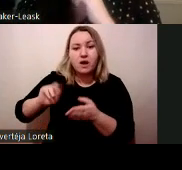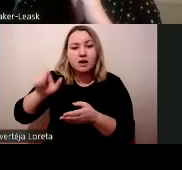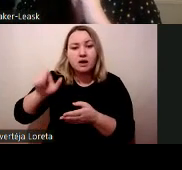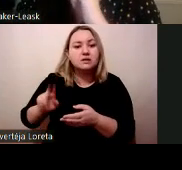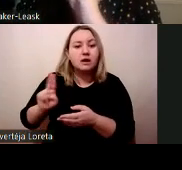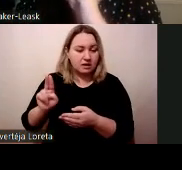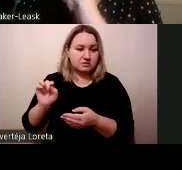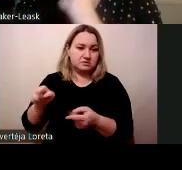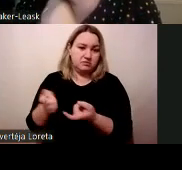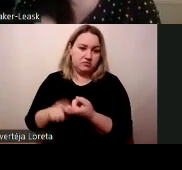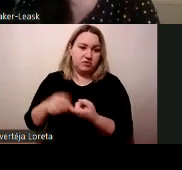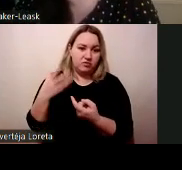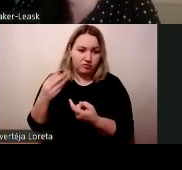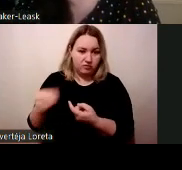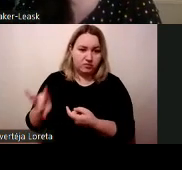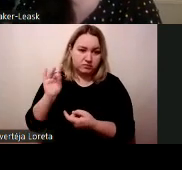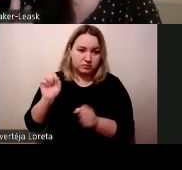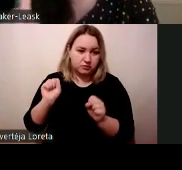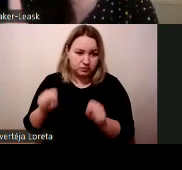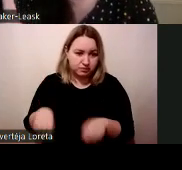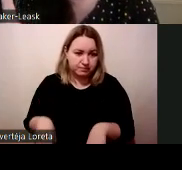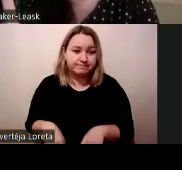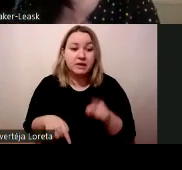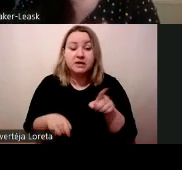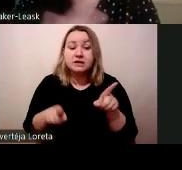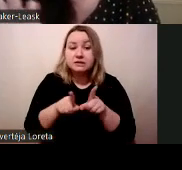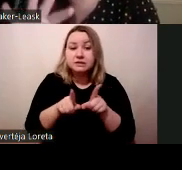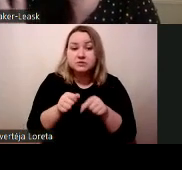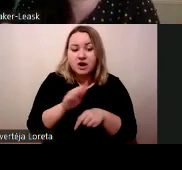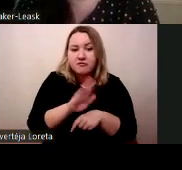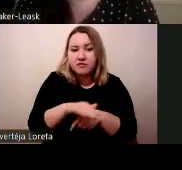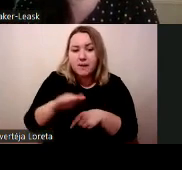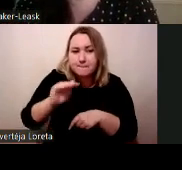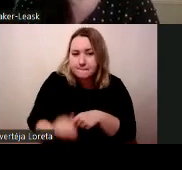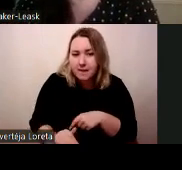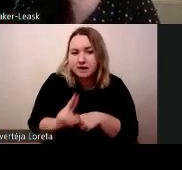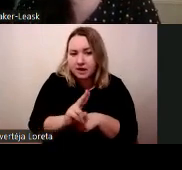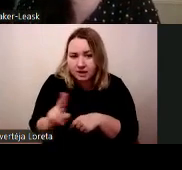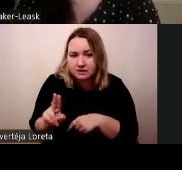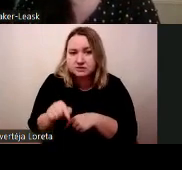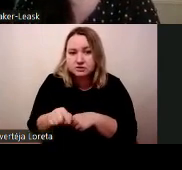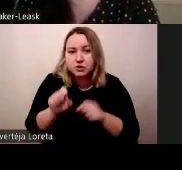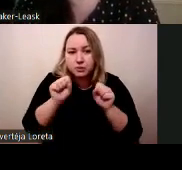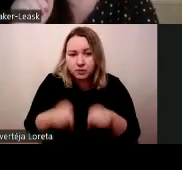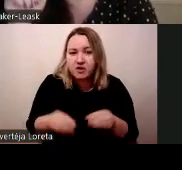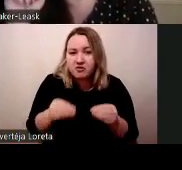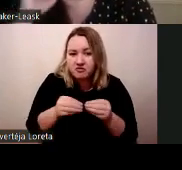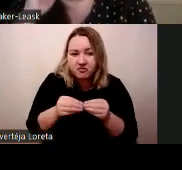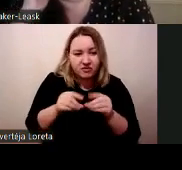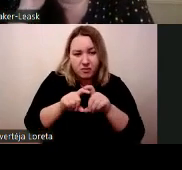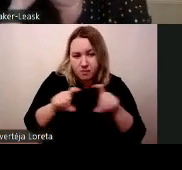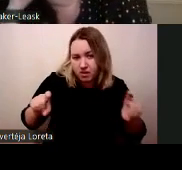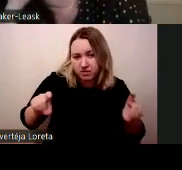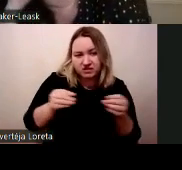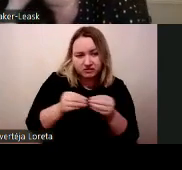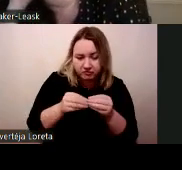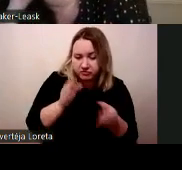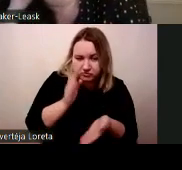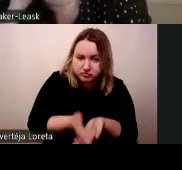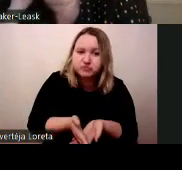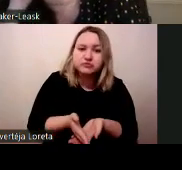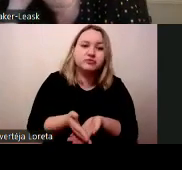iškiečia skaitimo apatyti lygiai tas pastaikytina ir čia. Ir tai yra mažiems vaikams. Čia vėl yra ta pati mokykla,